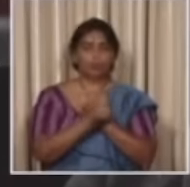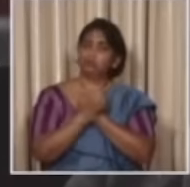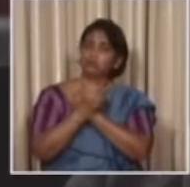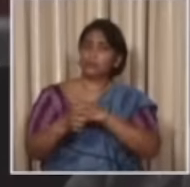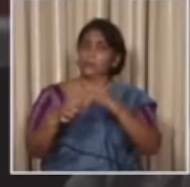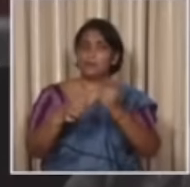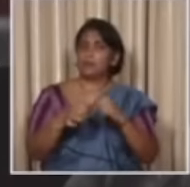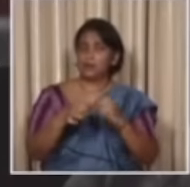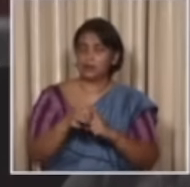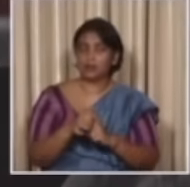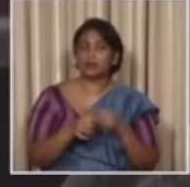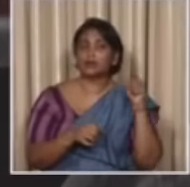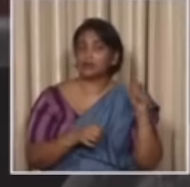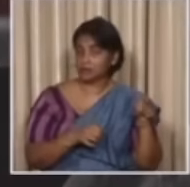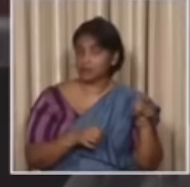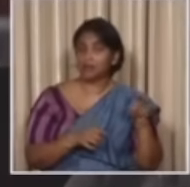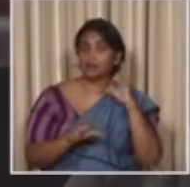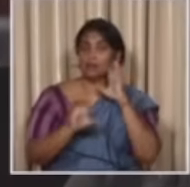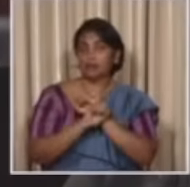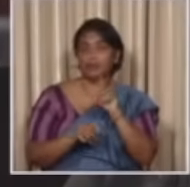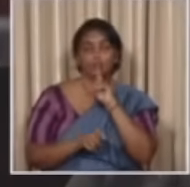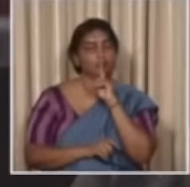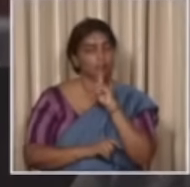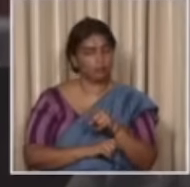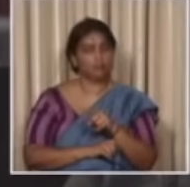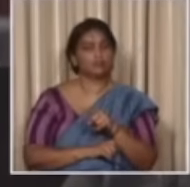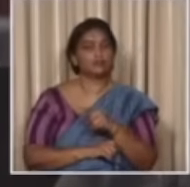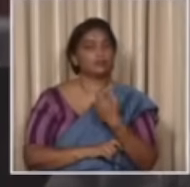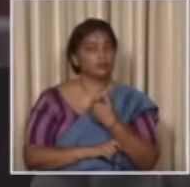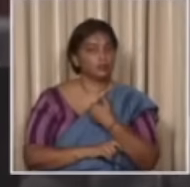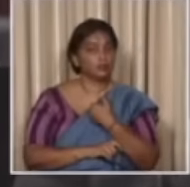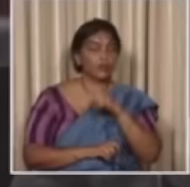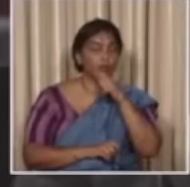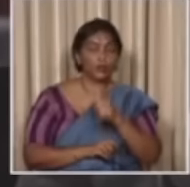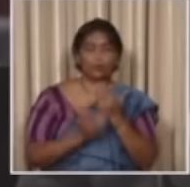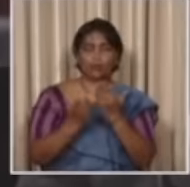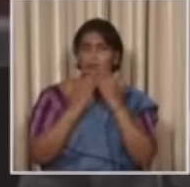අරන් ප්‍රශ්න කරන්න කියලා. එතුමා ප්‍රකාශයක් ලබා දීලා තියෙනවා. අපිට නොනිල